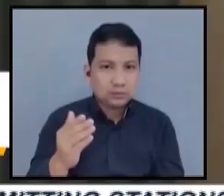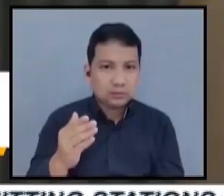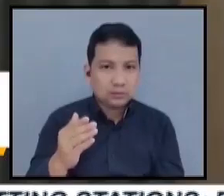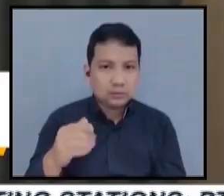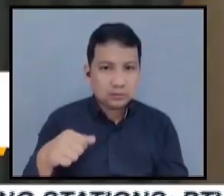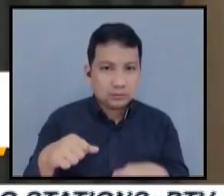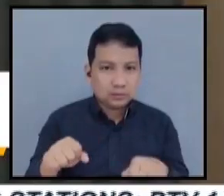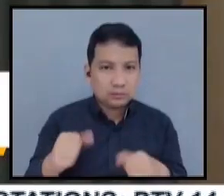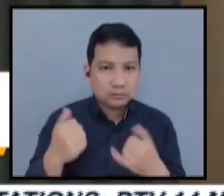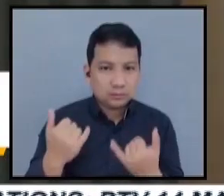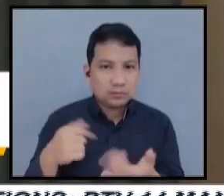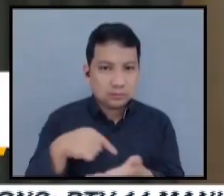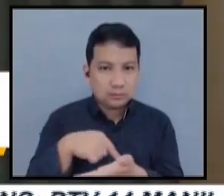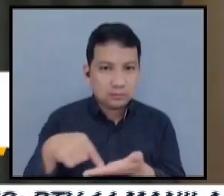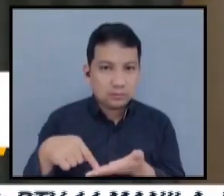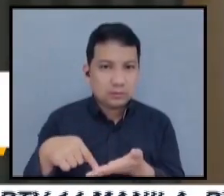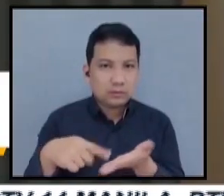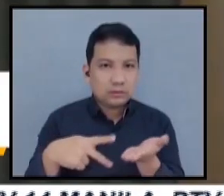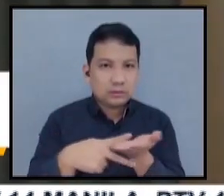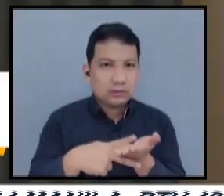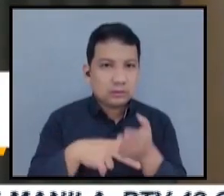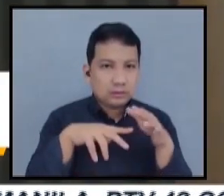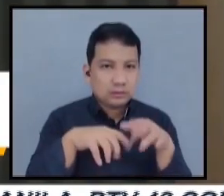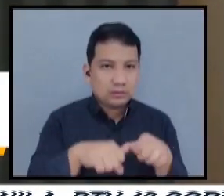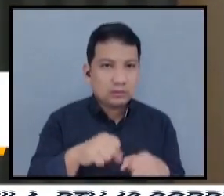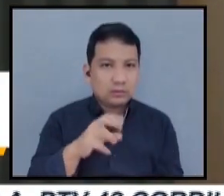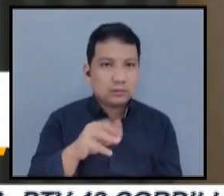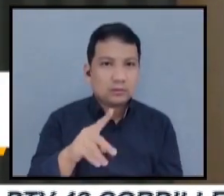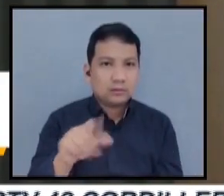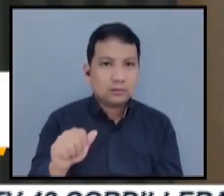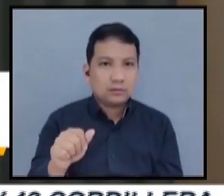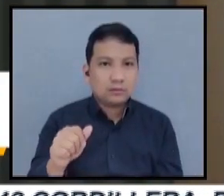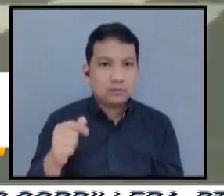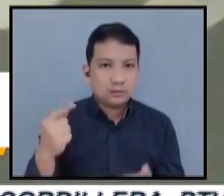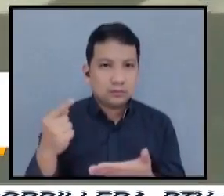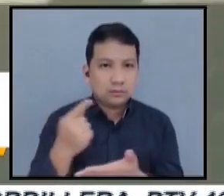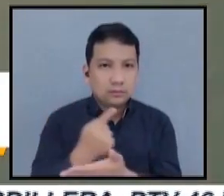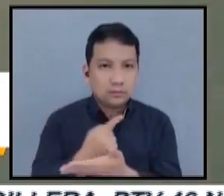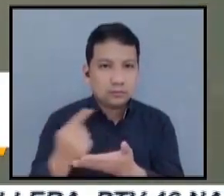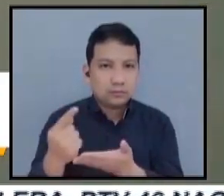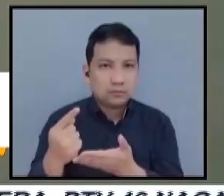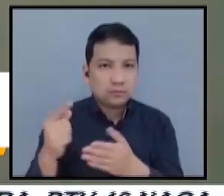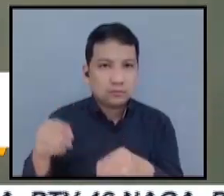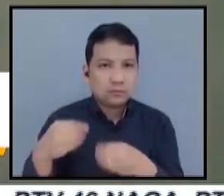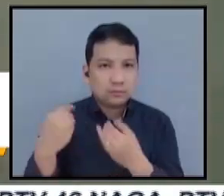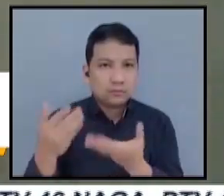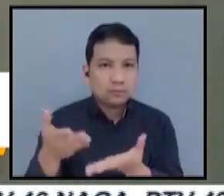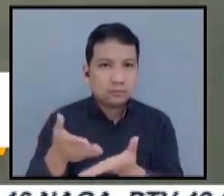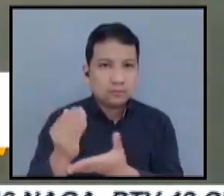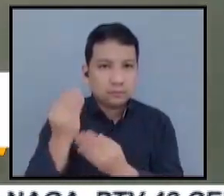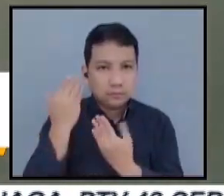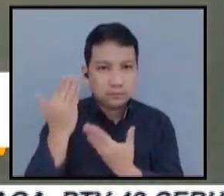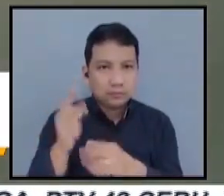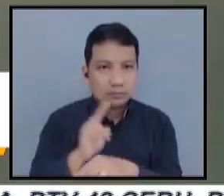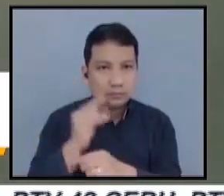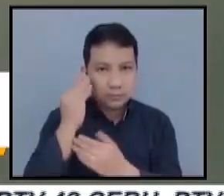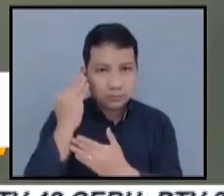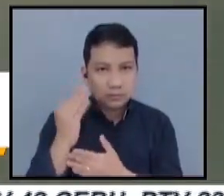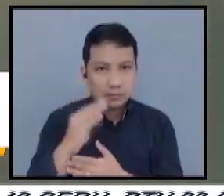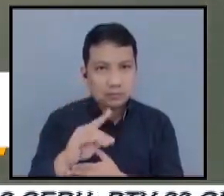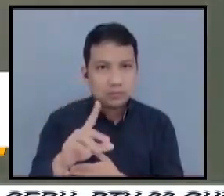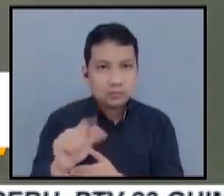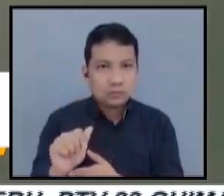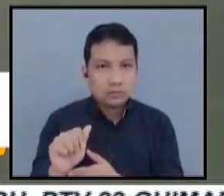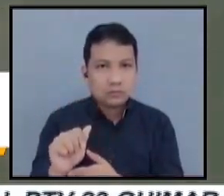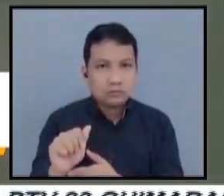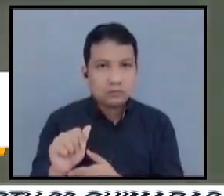linggo. Sabi ng MMDA, isang linggo pa ang kanilang ibibigay na palugit. Gagamitin naman ng MMDA ang ilang araw na ito